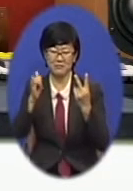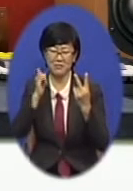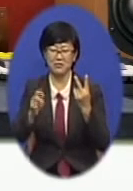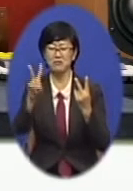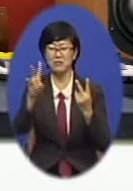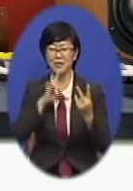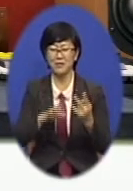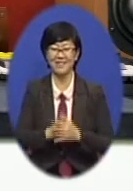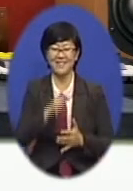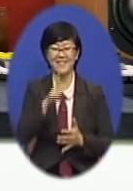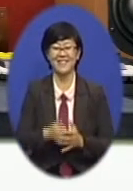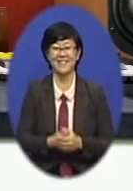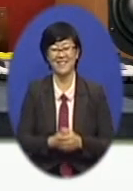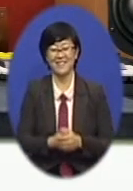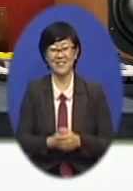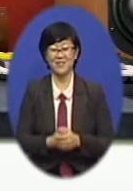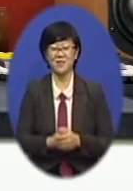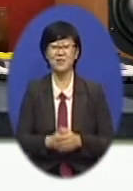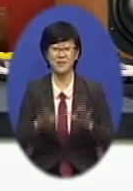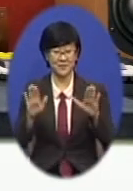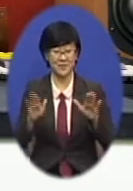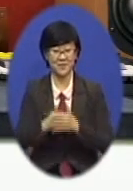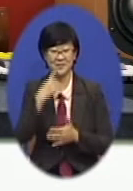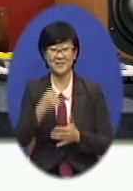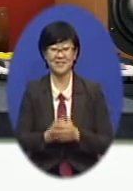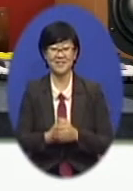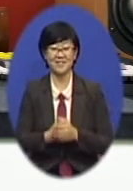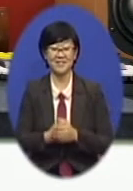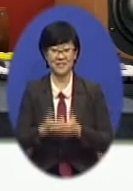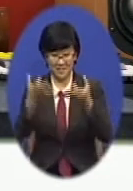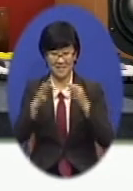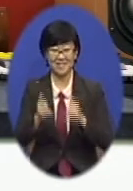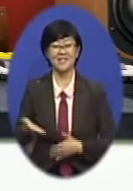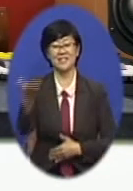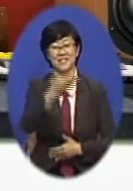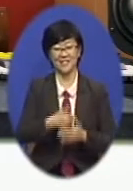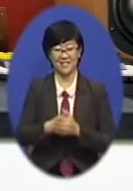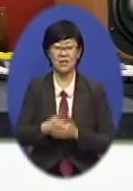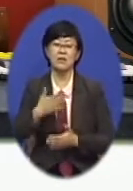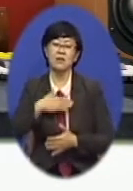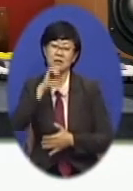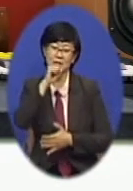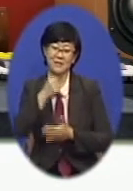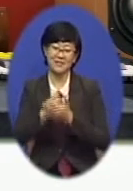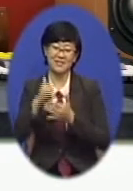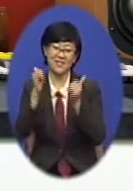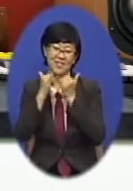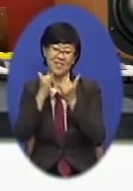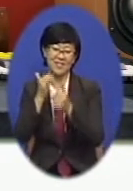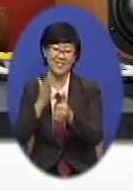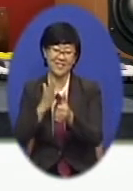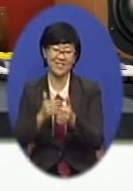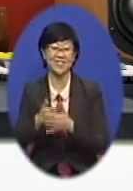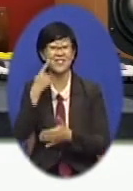다른 오 사람. 그래요? 그러면 자 됐습니다. 어머니. 시청자 여러분들께 저 점수 좀 많이 좀